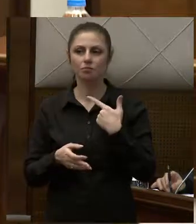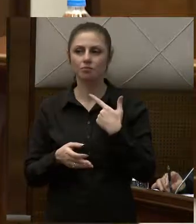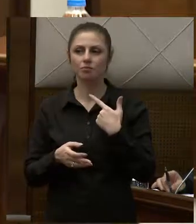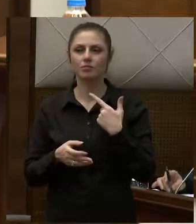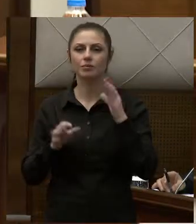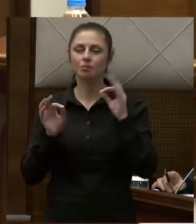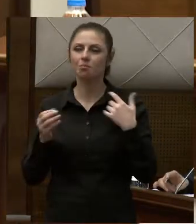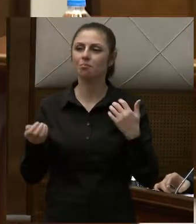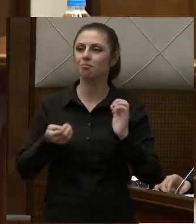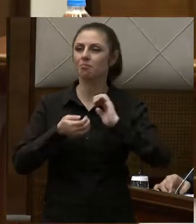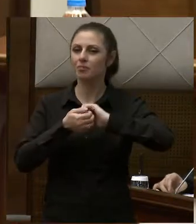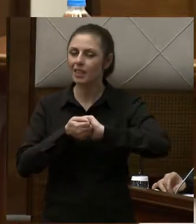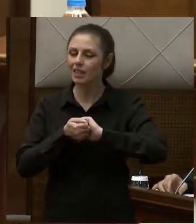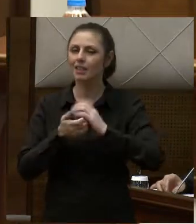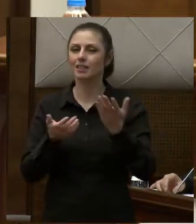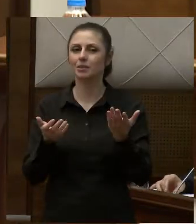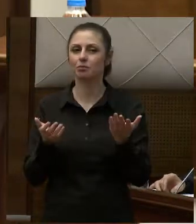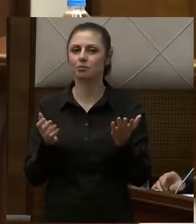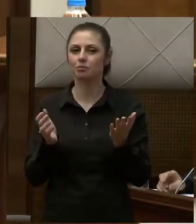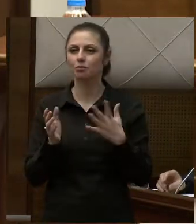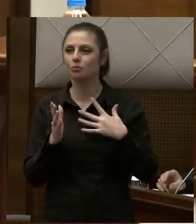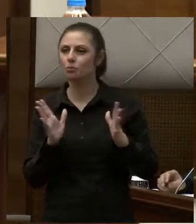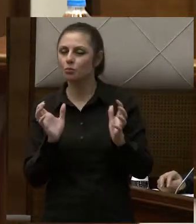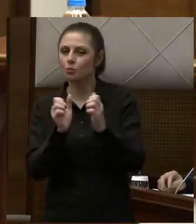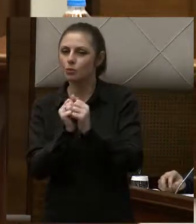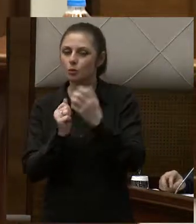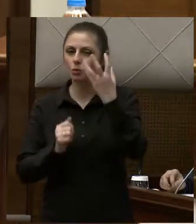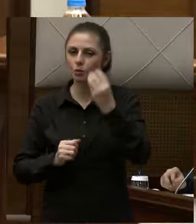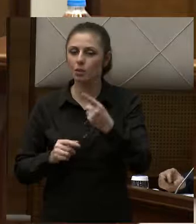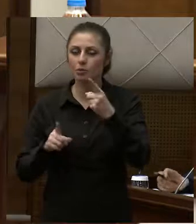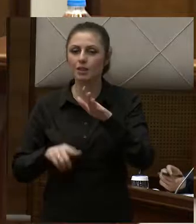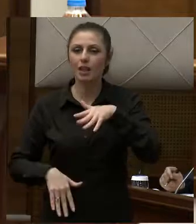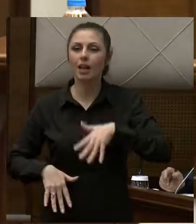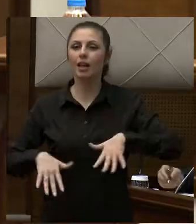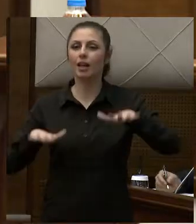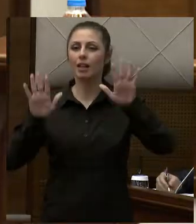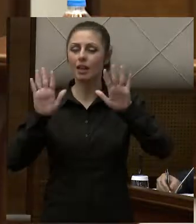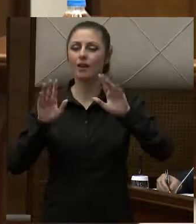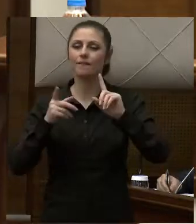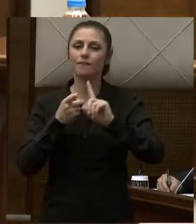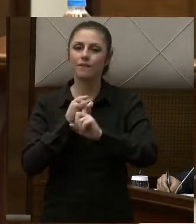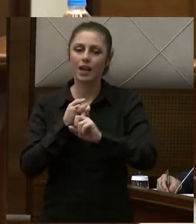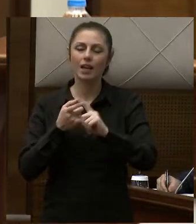birlik, bütünlük. Güzel, meclisimizin böyle bir yanı var ama eylem ve söylem birliği olması daha güzel